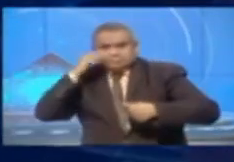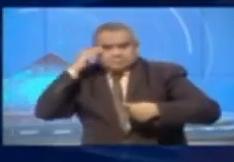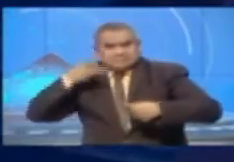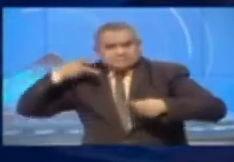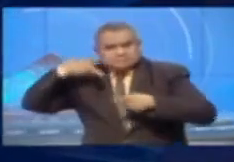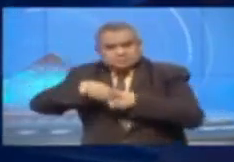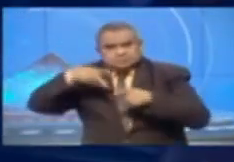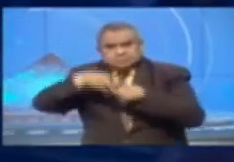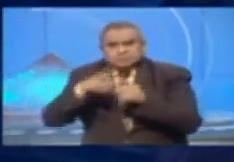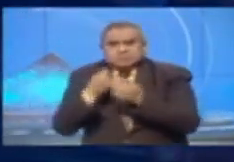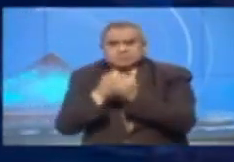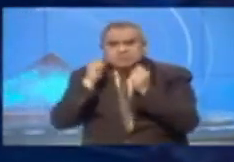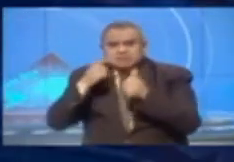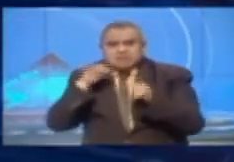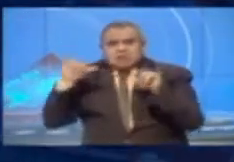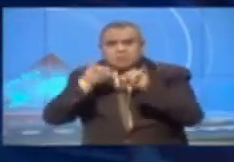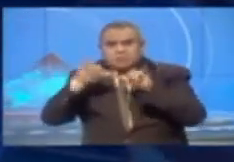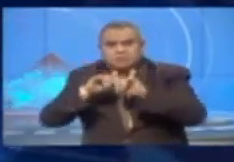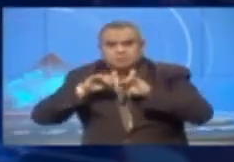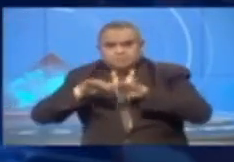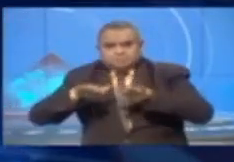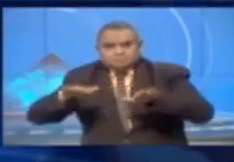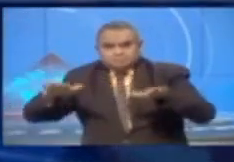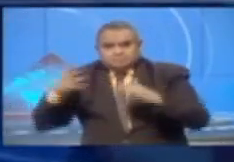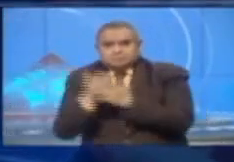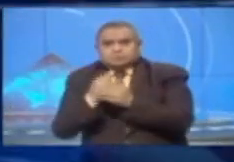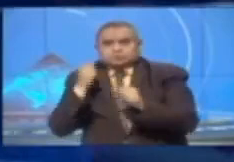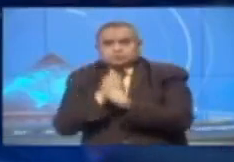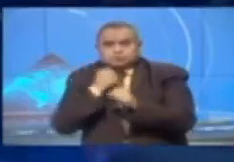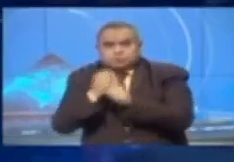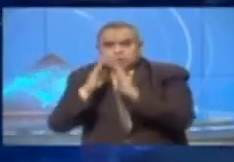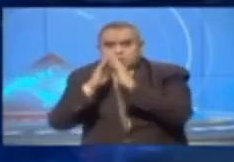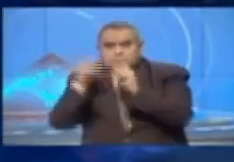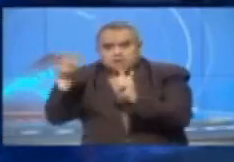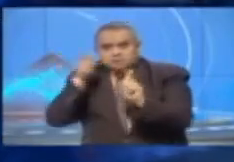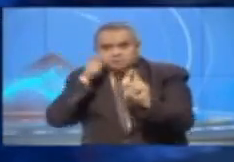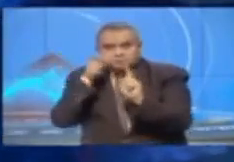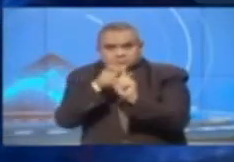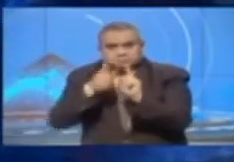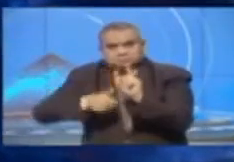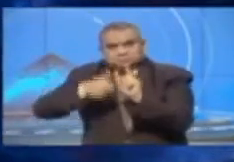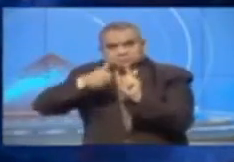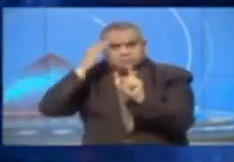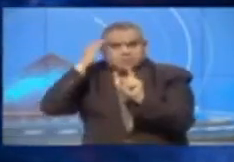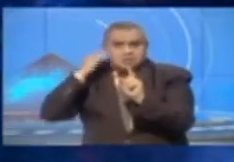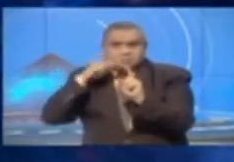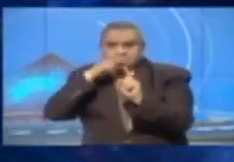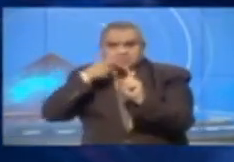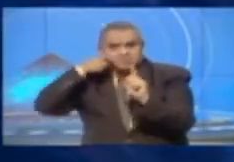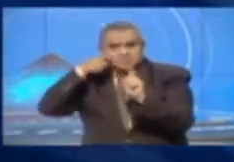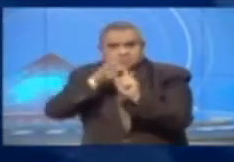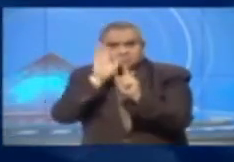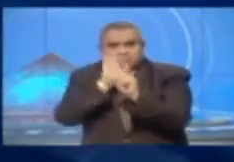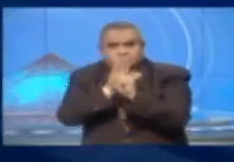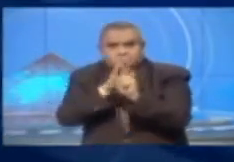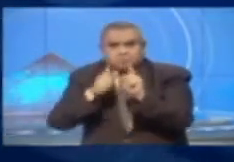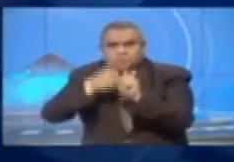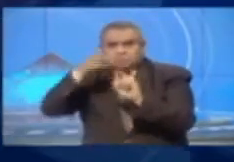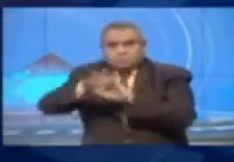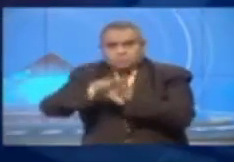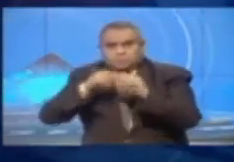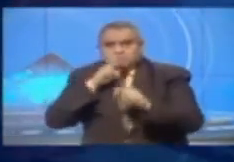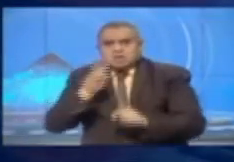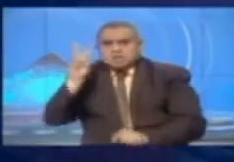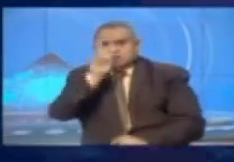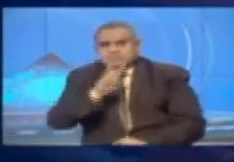عبر الإنترنت. وتناول التقرير أبرز جهود مصر في الحماية من العنف والتمييز ضد المرأة، منها إنشاء